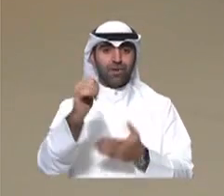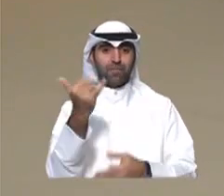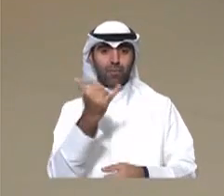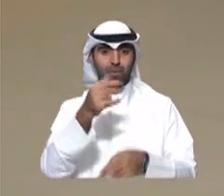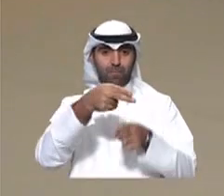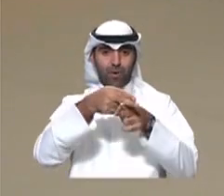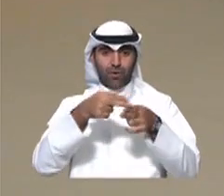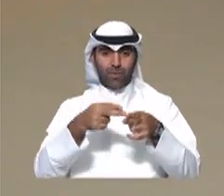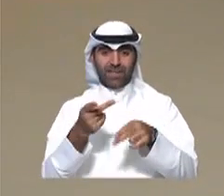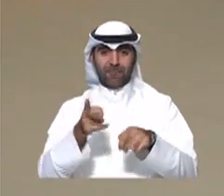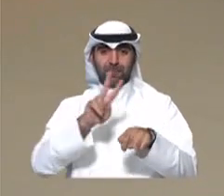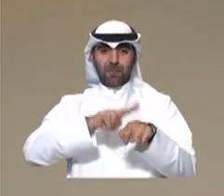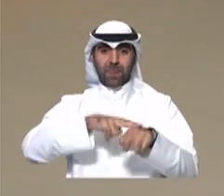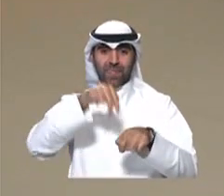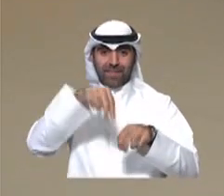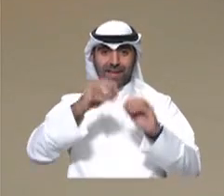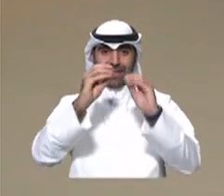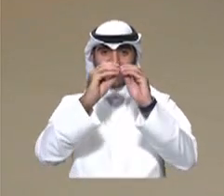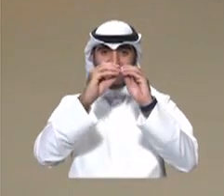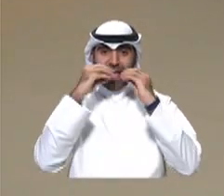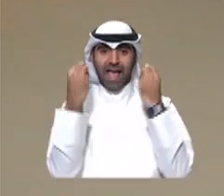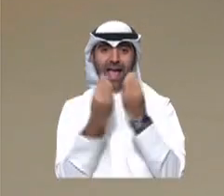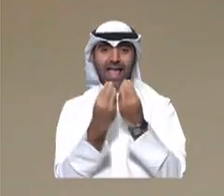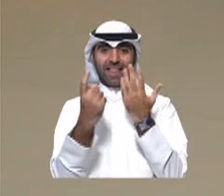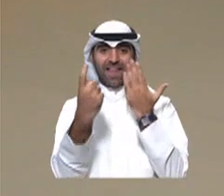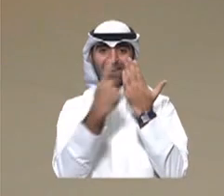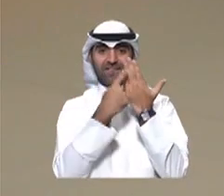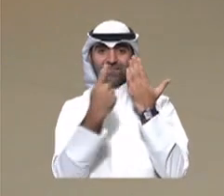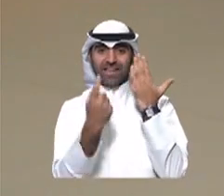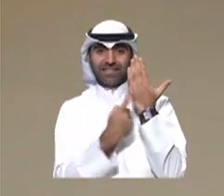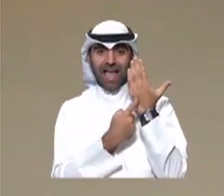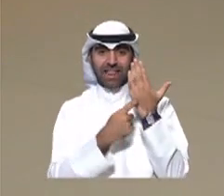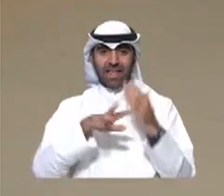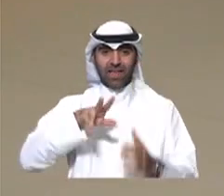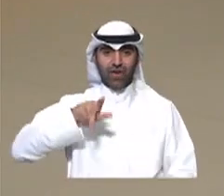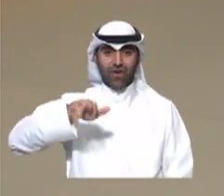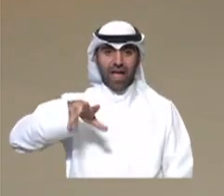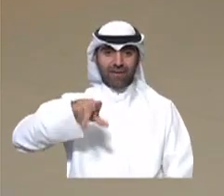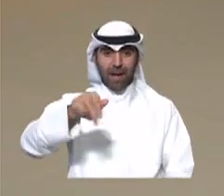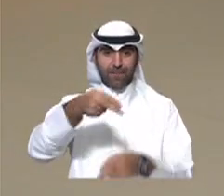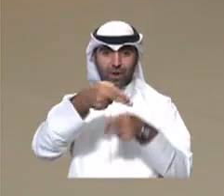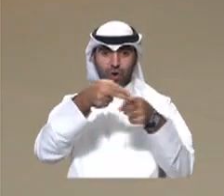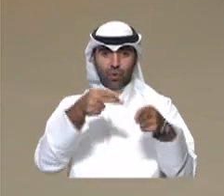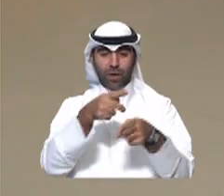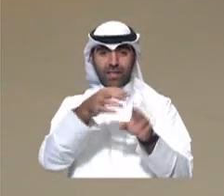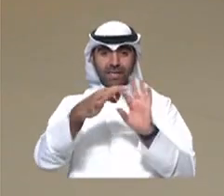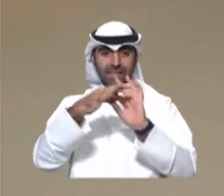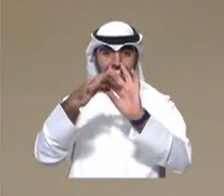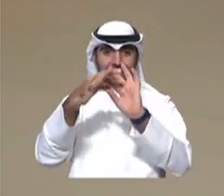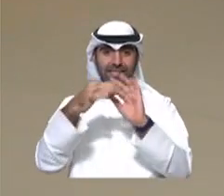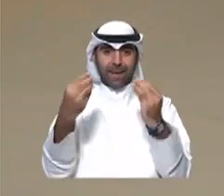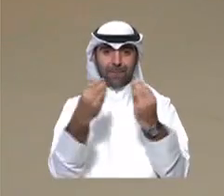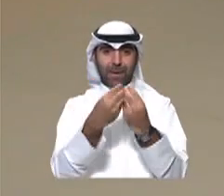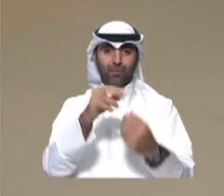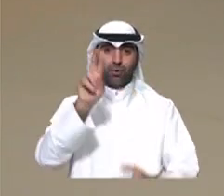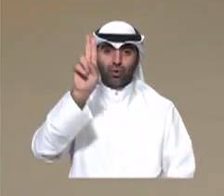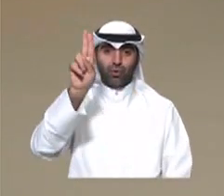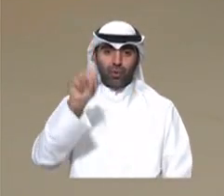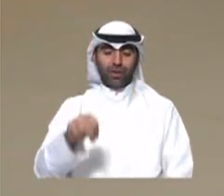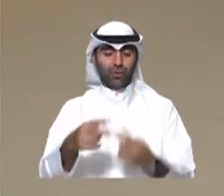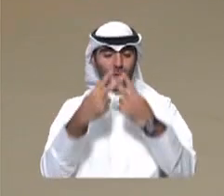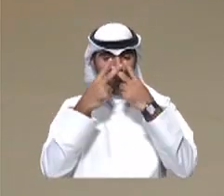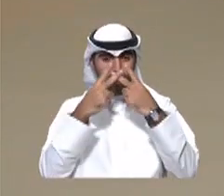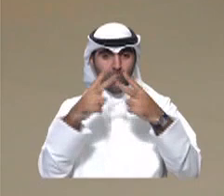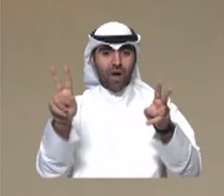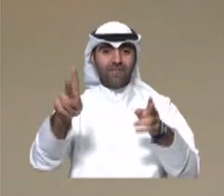الثانية من الاستعراض من قبل دولتين هما أنتيغوا وبربودا وكيركستان، ونترقب زيارة للخبراء الدوليين